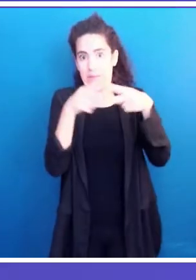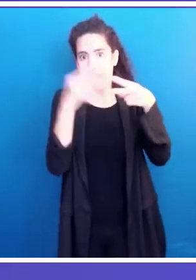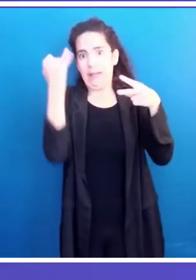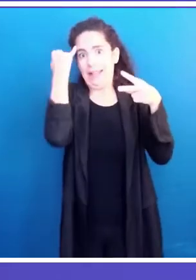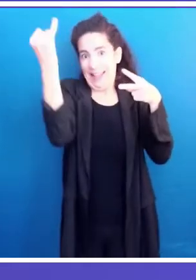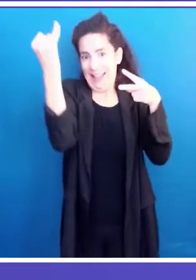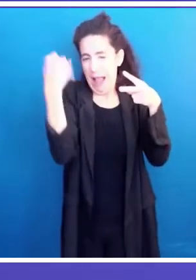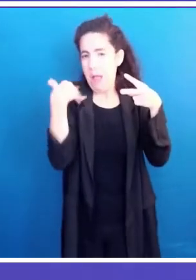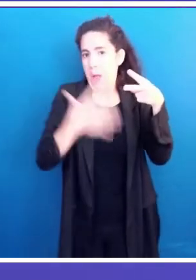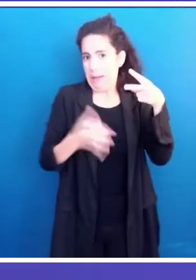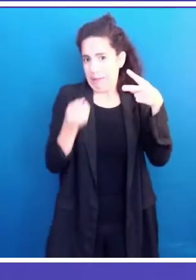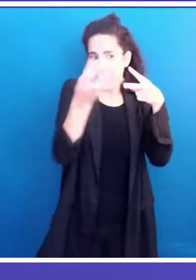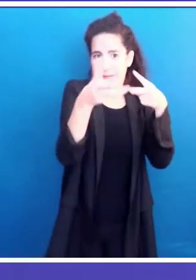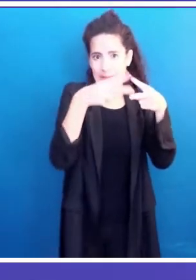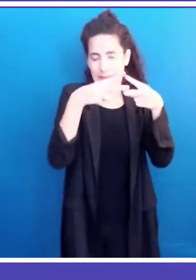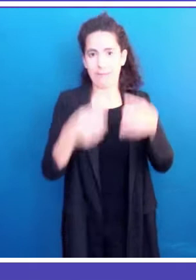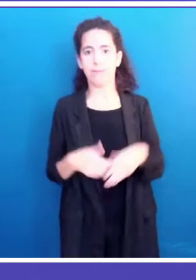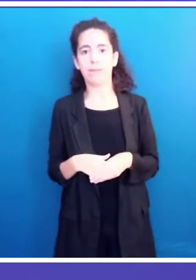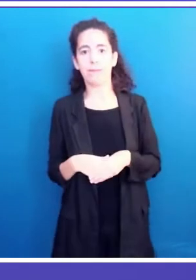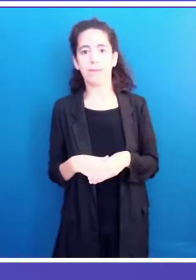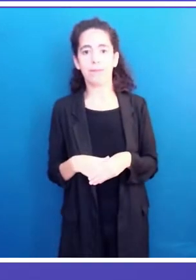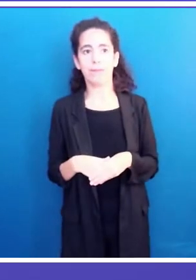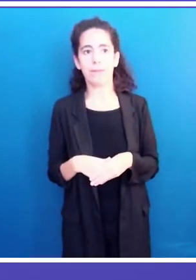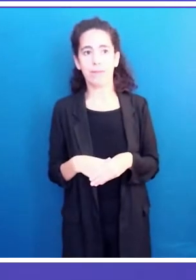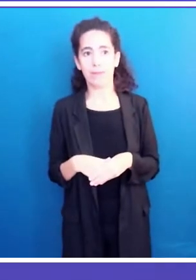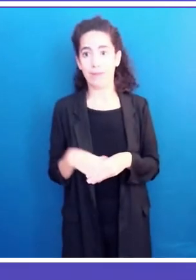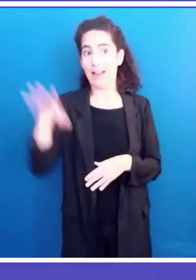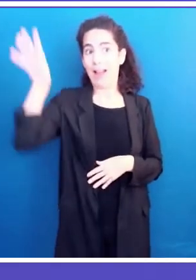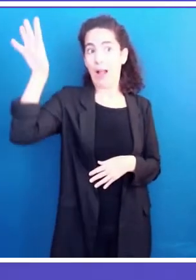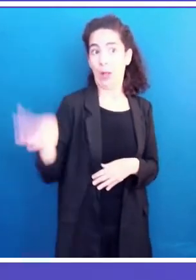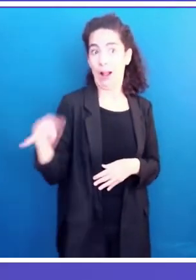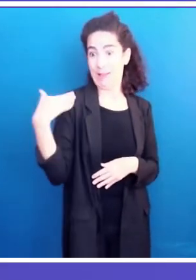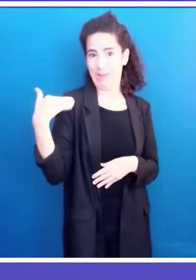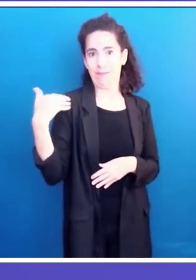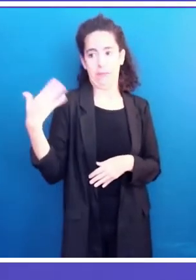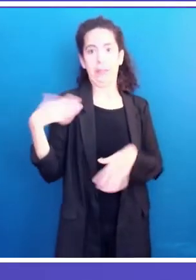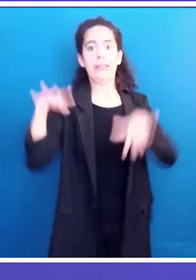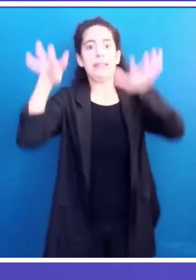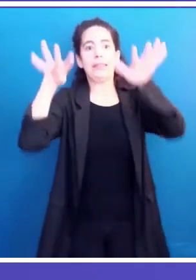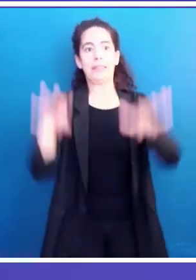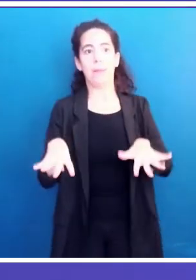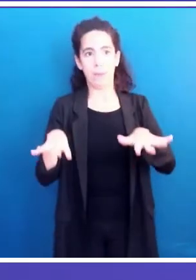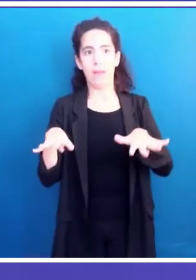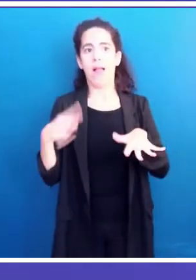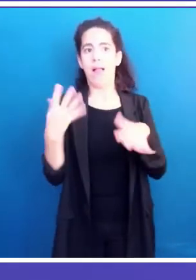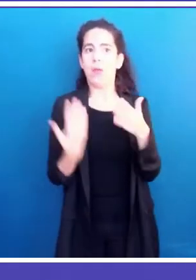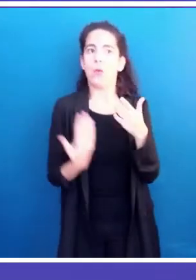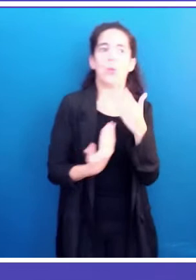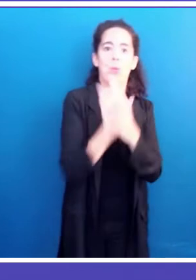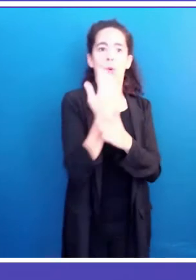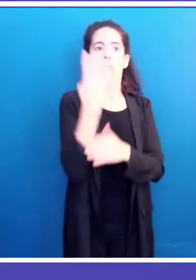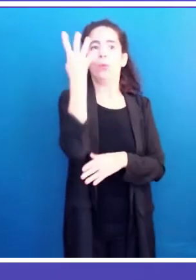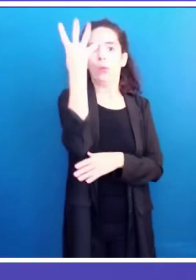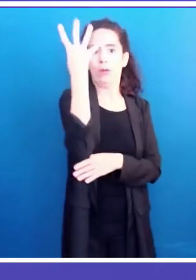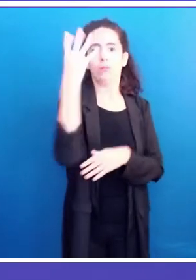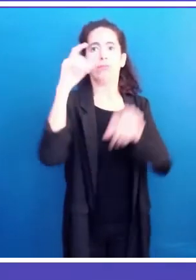قمنا بإطلاق مبادرتين انضمت كاتالونيا في أيلول سبتمبر الماضي إلى مجموعة،